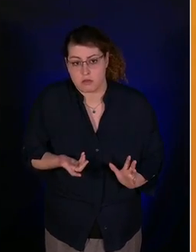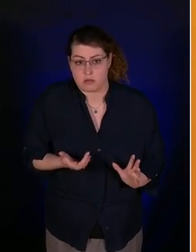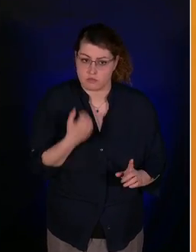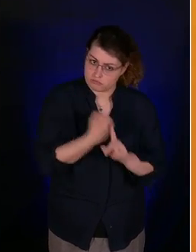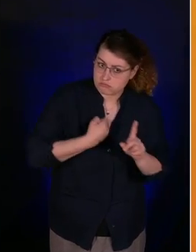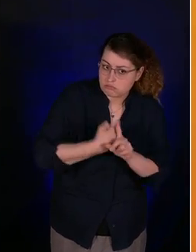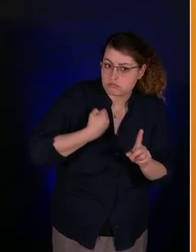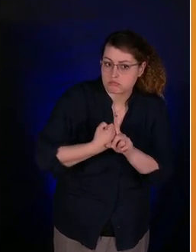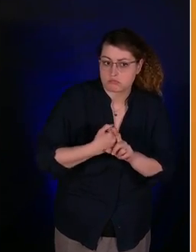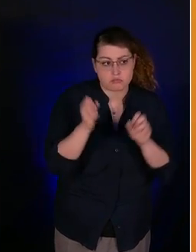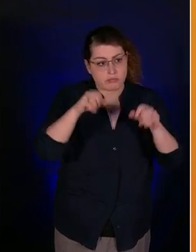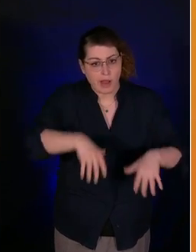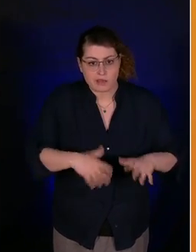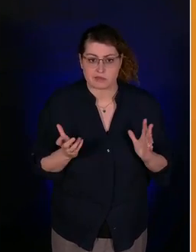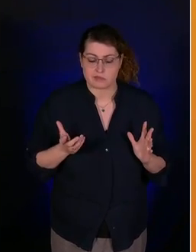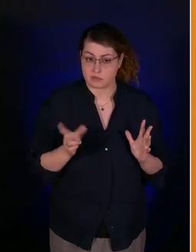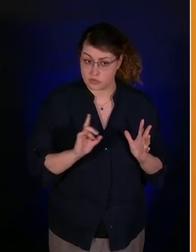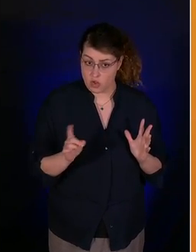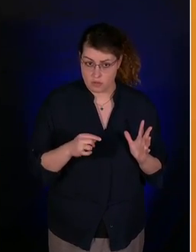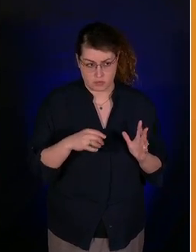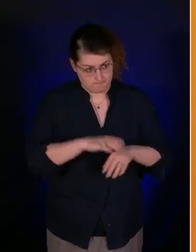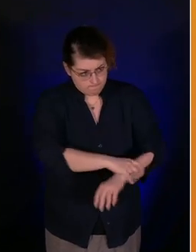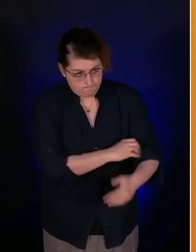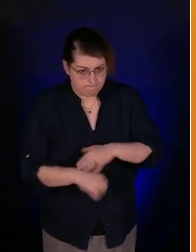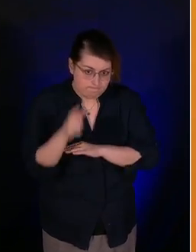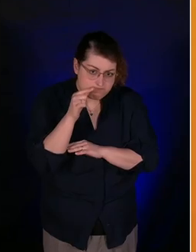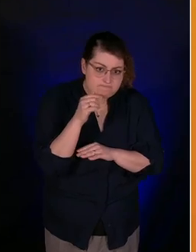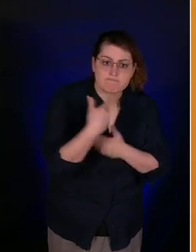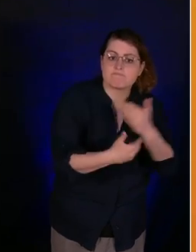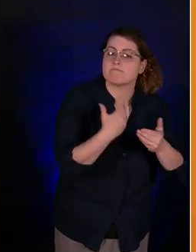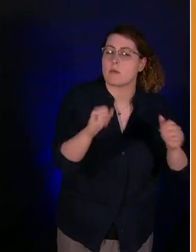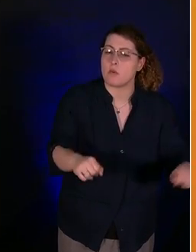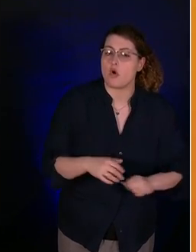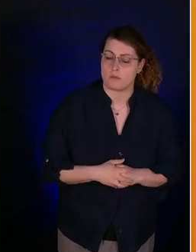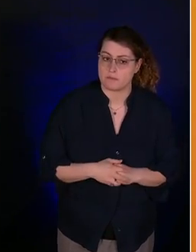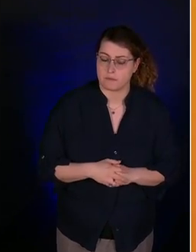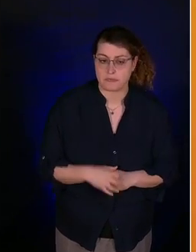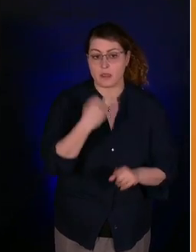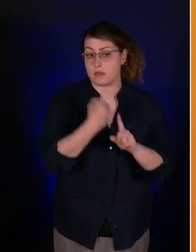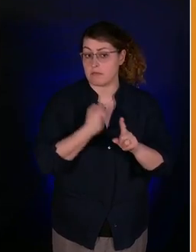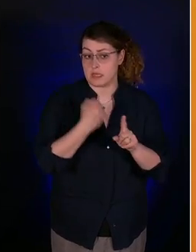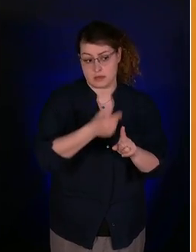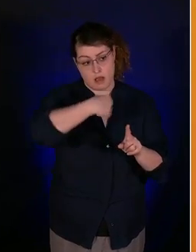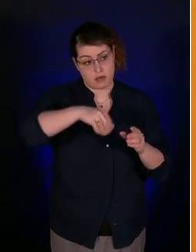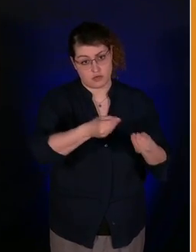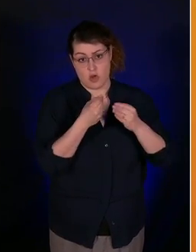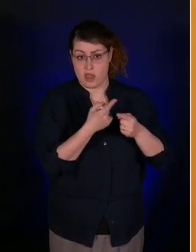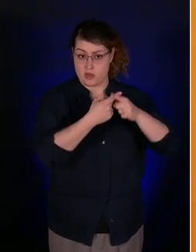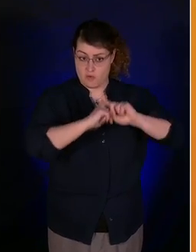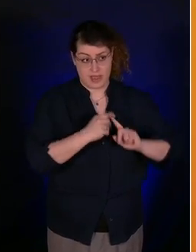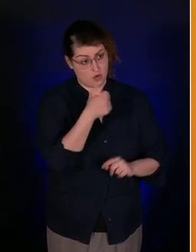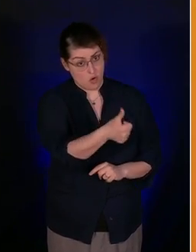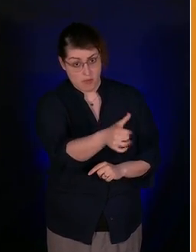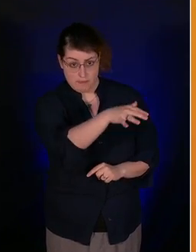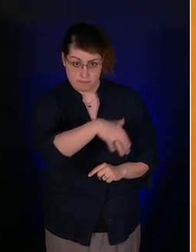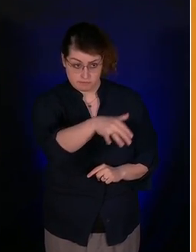se laisse pas la merde sous le tapis parce qu'on sait mettre les mains dedans quand il faut. Ces militants qui ont su me convaincre, ce sont eux qui